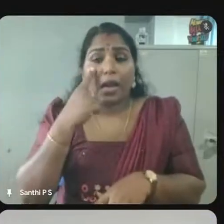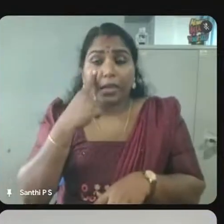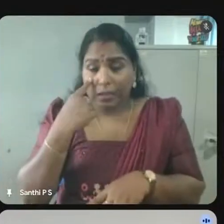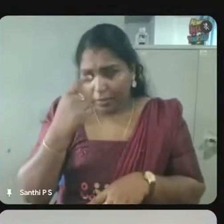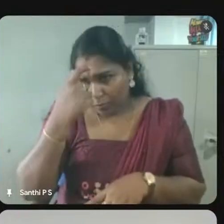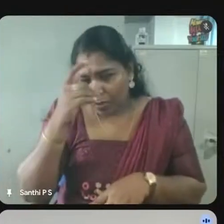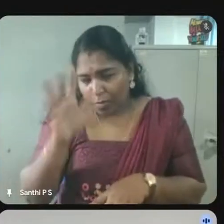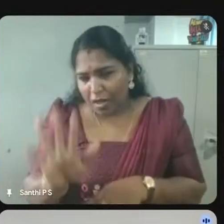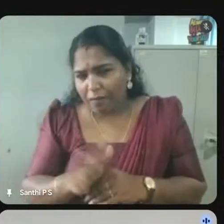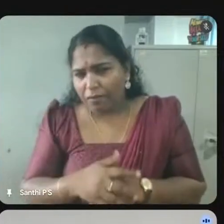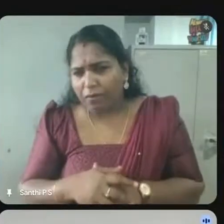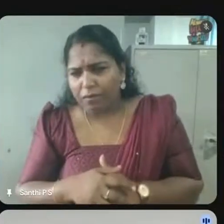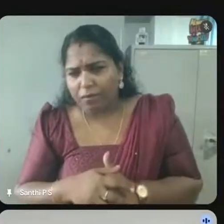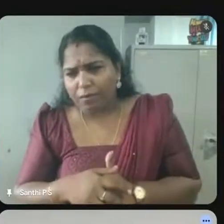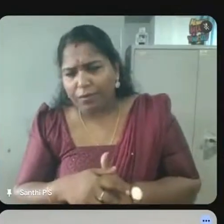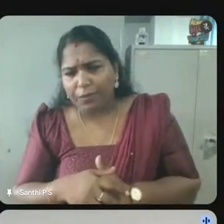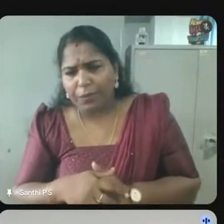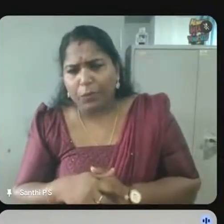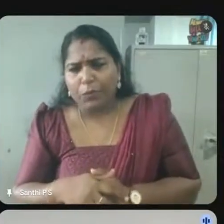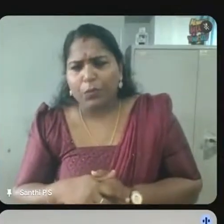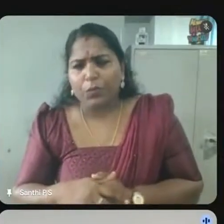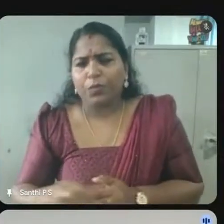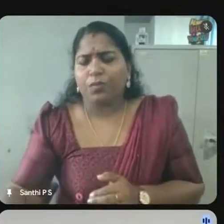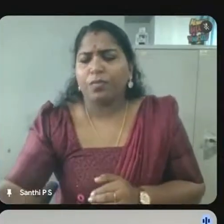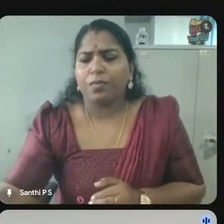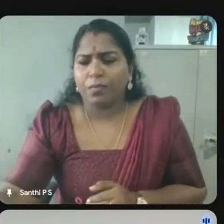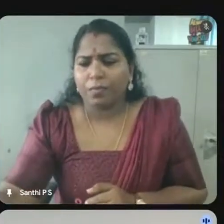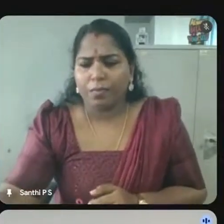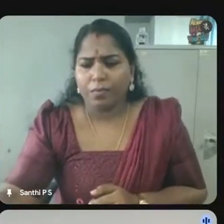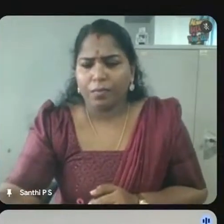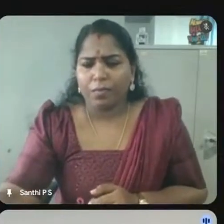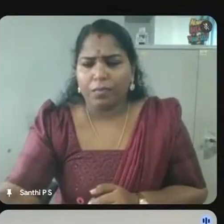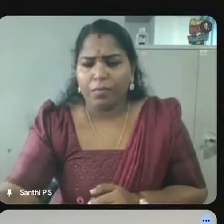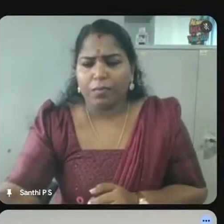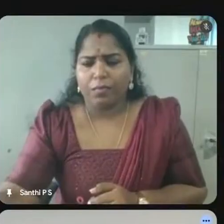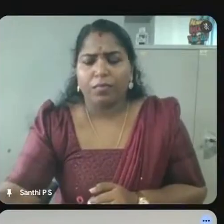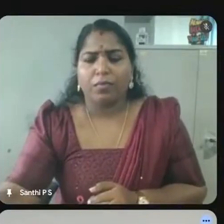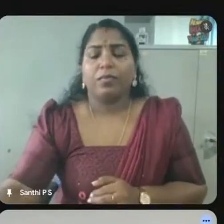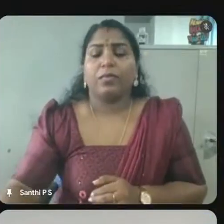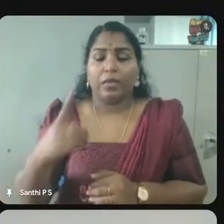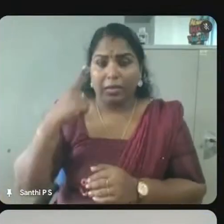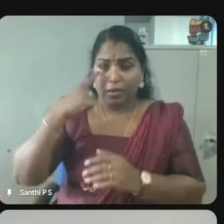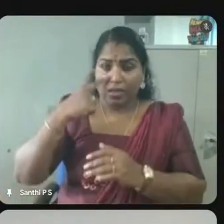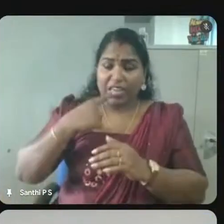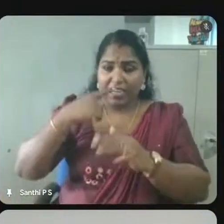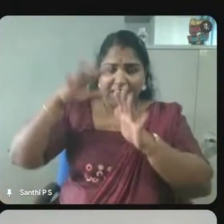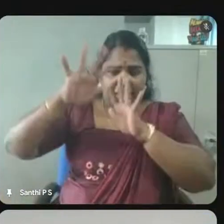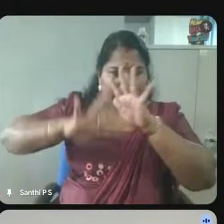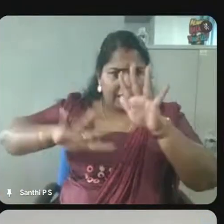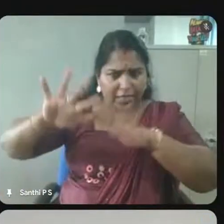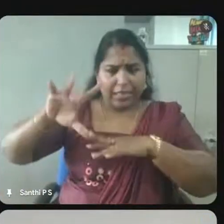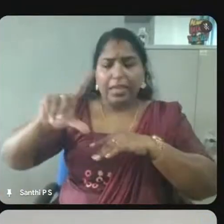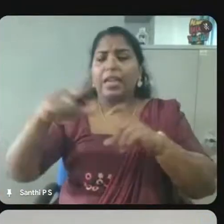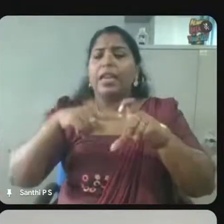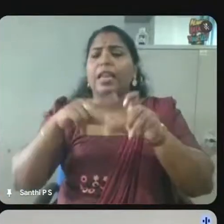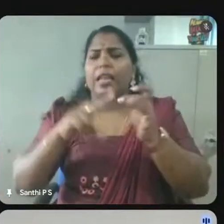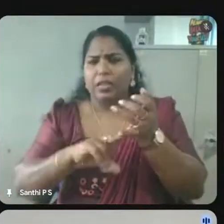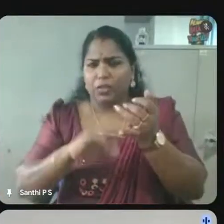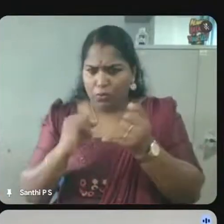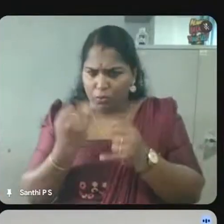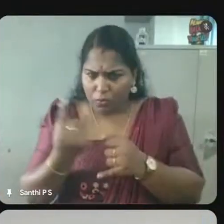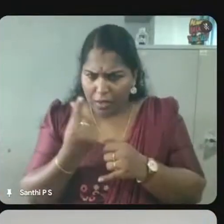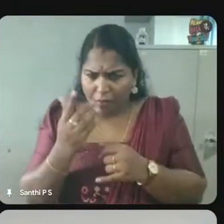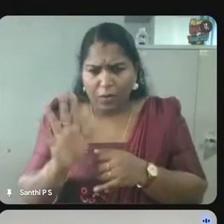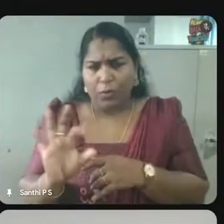പ്രശ്നമുള്ളത്. ആ പ്രശ്നം കാറ്ററാക്ട് സർജറി കഴിഞ്ഞ് ലെൻസ് വെച്ചിട്ടുണ്ടായിരുന്നോ? അല്ല, ഉള്ളിൽ വെച്ചിട്ടില്ല.